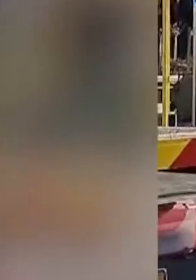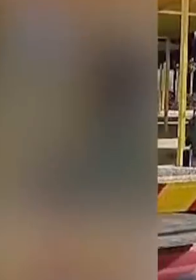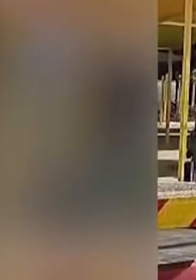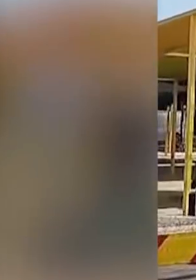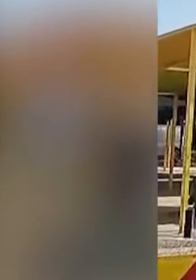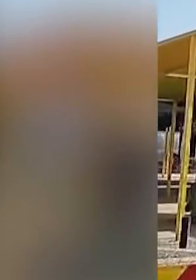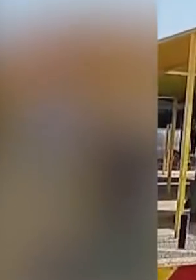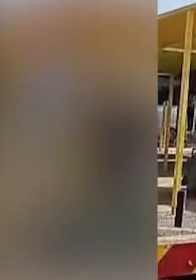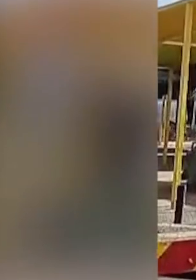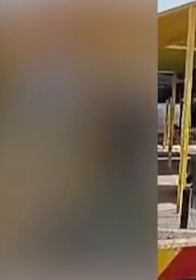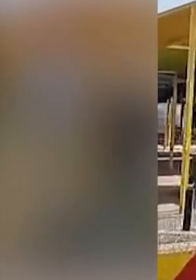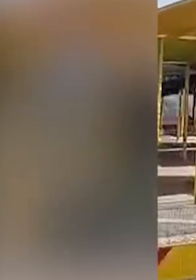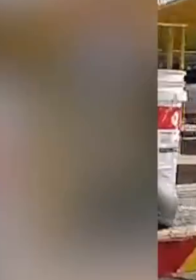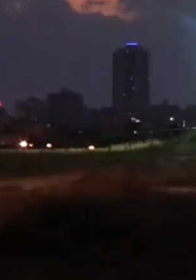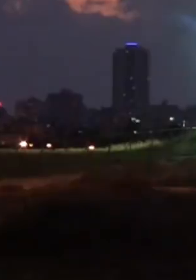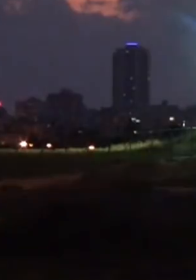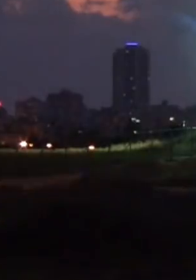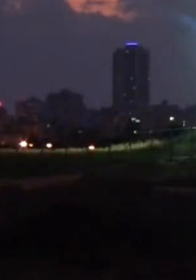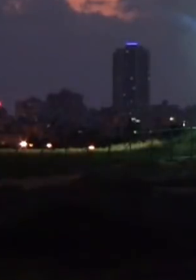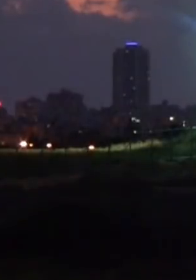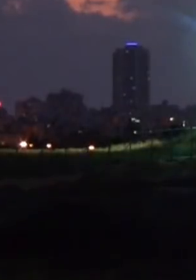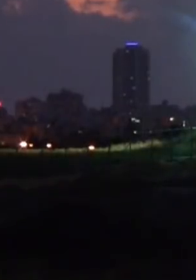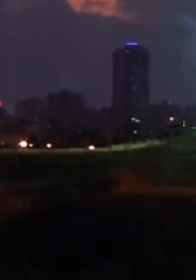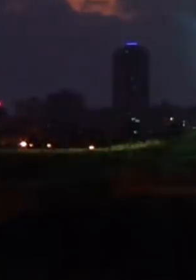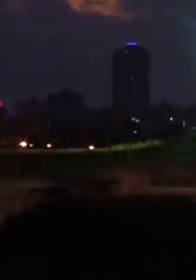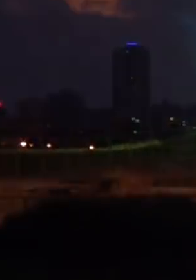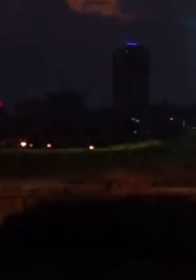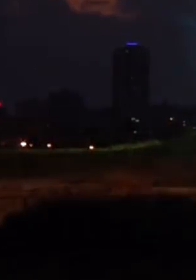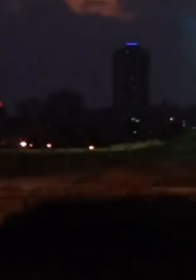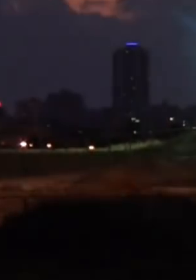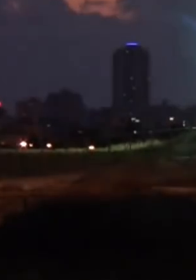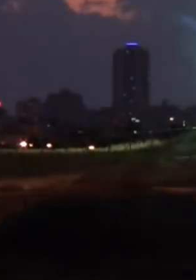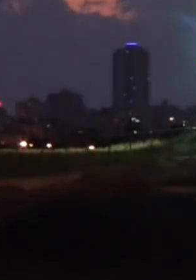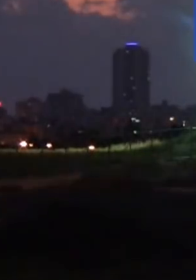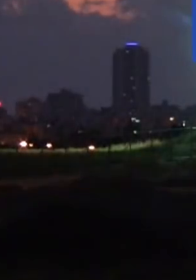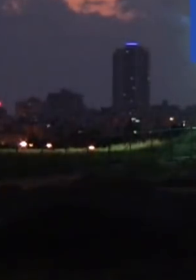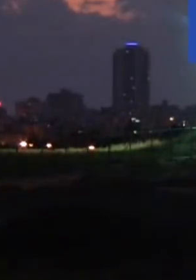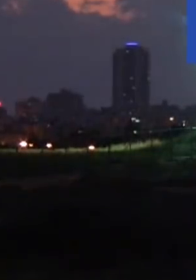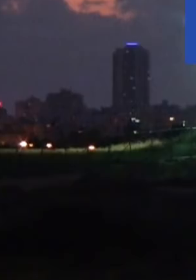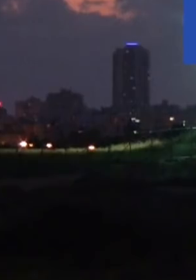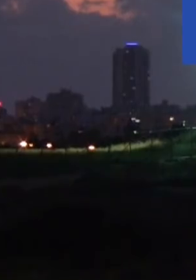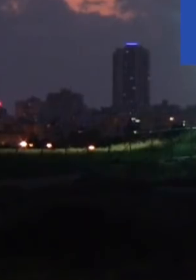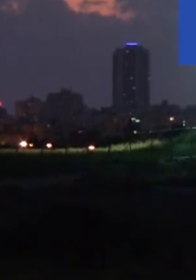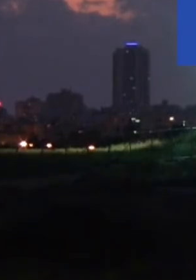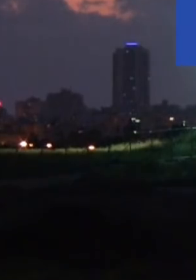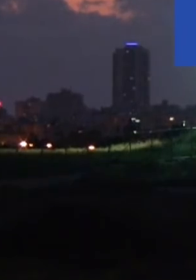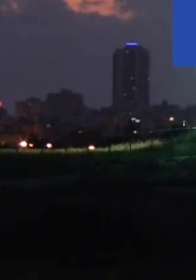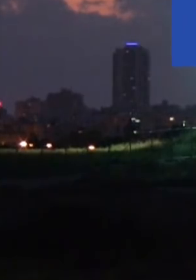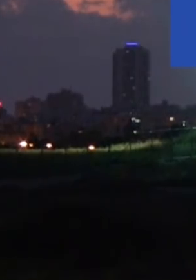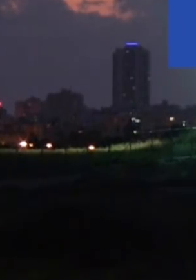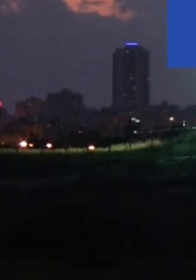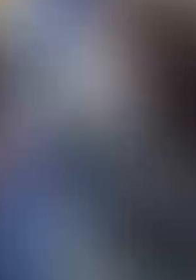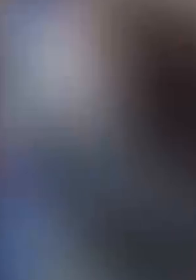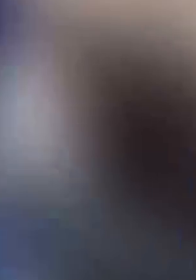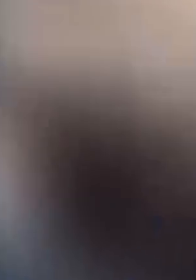דבור, שנוכל לתת חשמל על הלקוחות. עובדי חברת החשמל ממשיכים בעבודתם על מנת שיהיה חשמל בכל בית